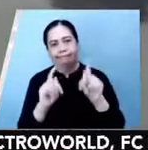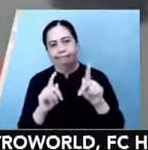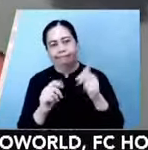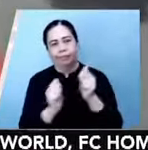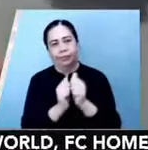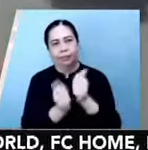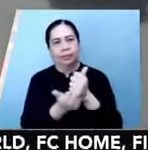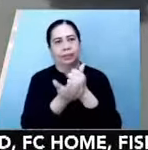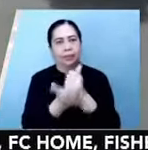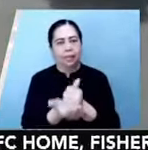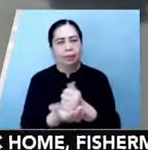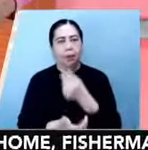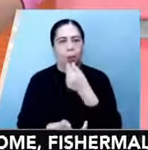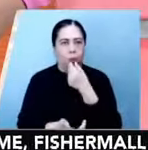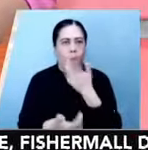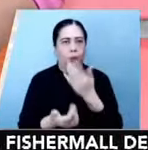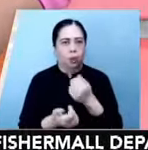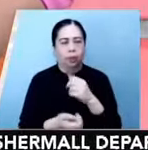traffic enforcer.